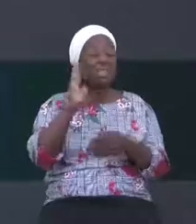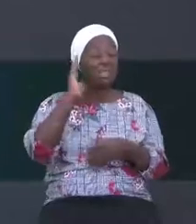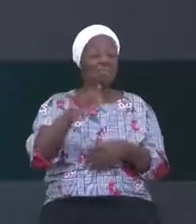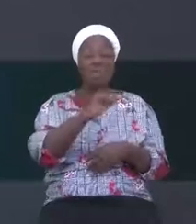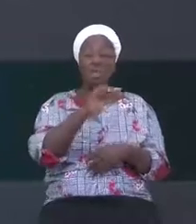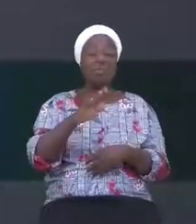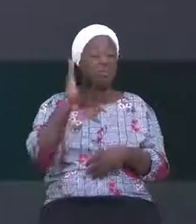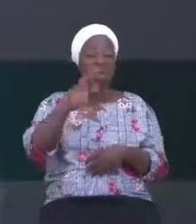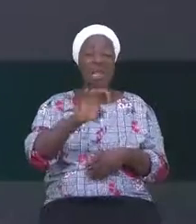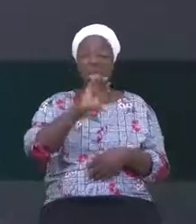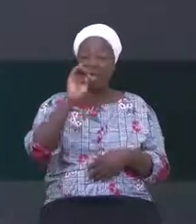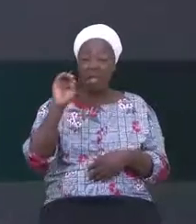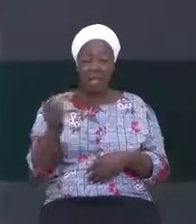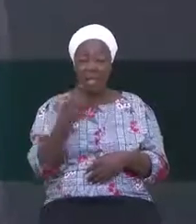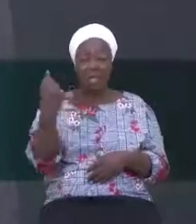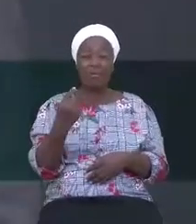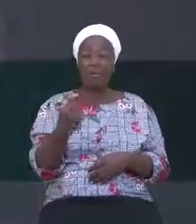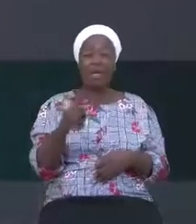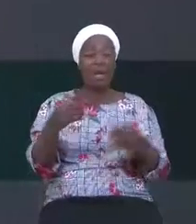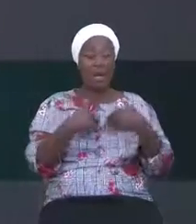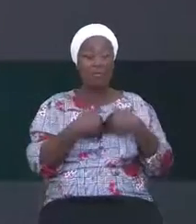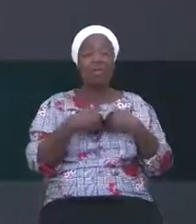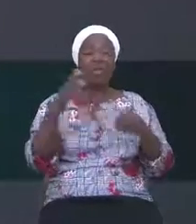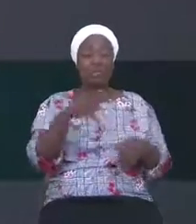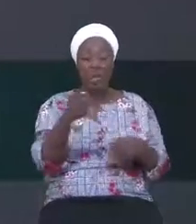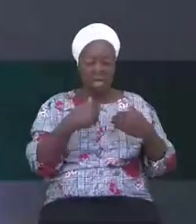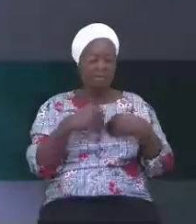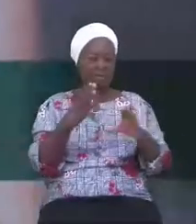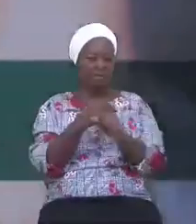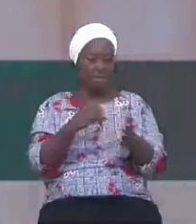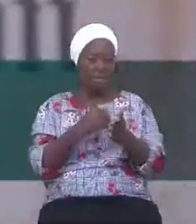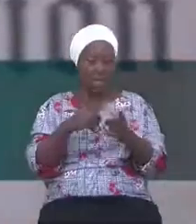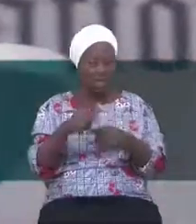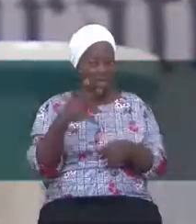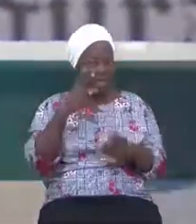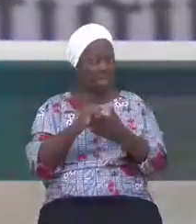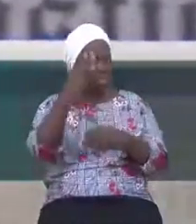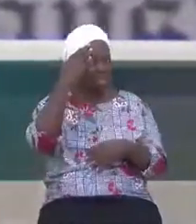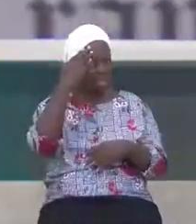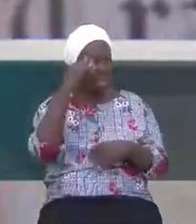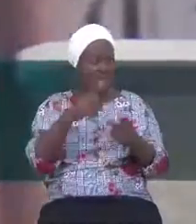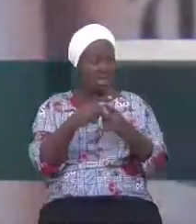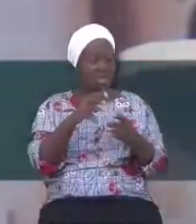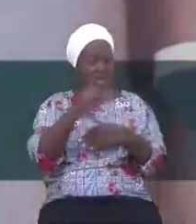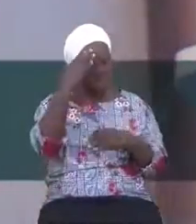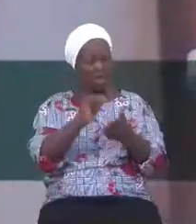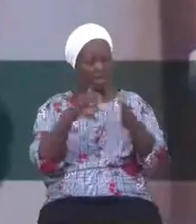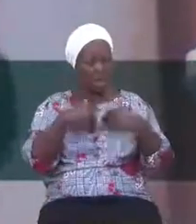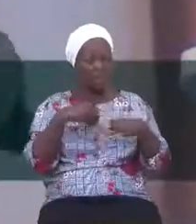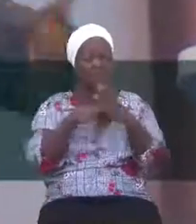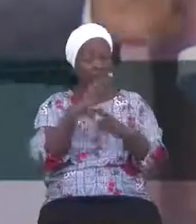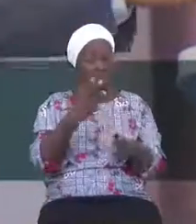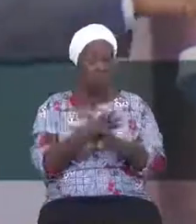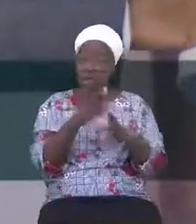besoin, elles ont déjà eu ça. Et quand vous regardez la connaissance, même la connaissance que nous avons dans le